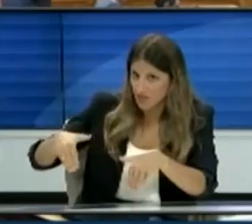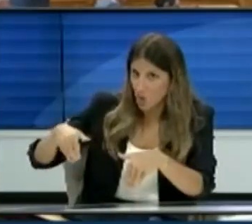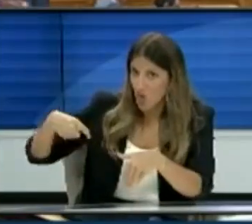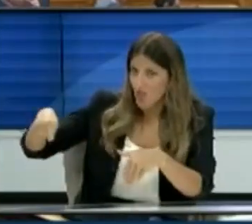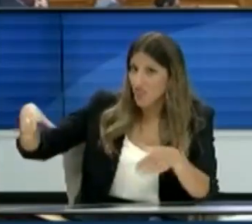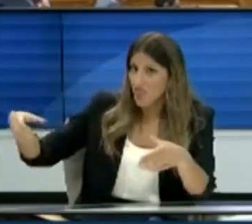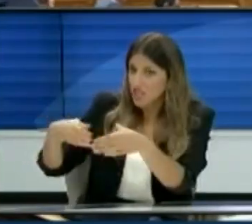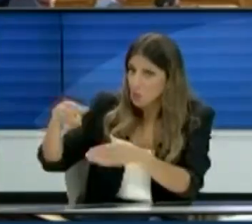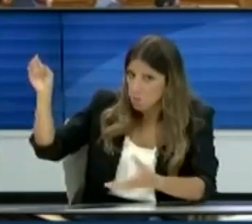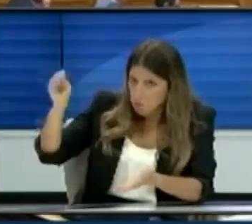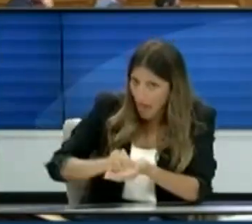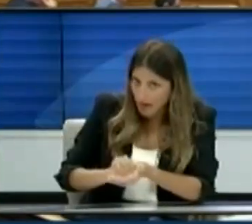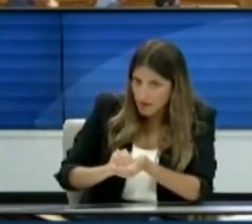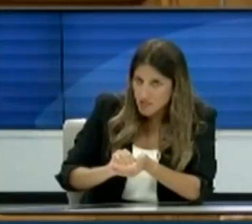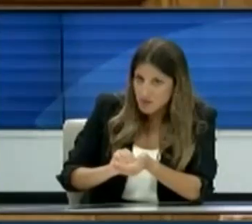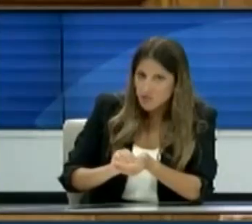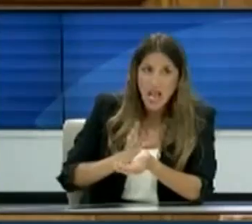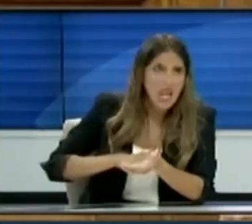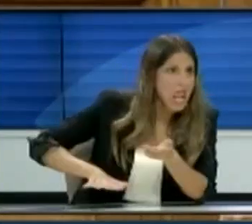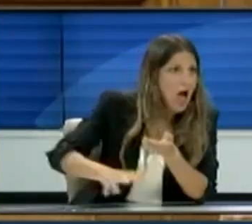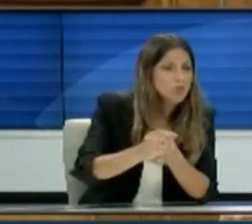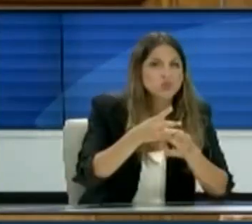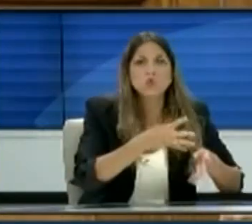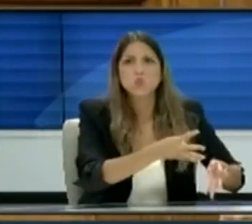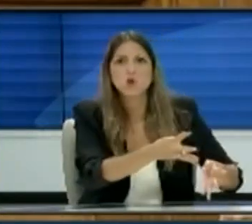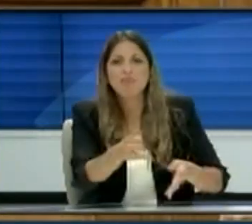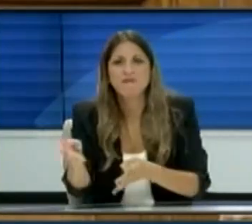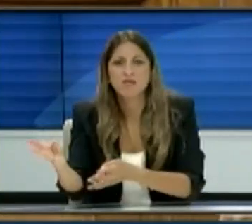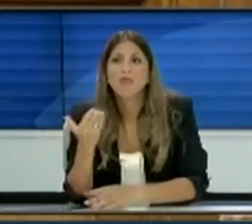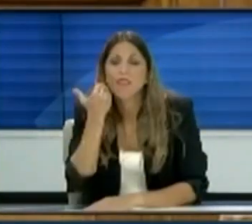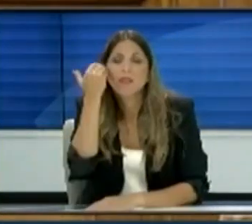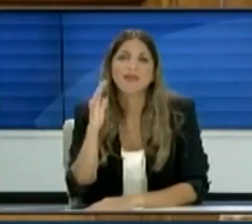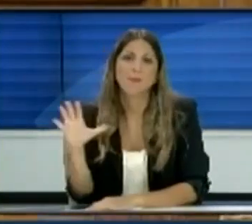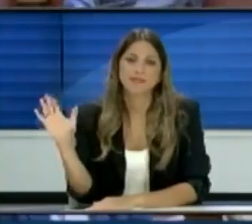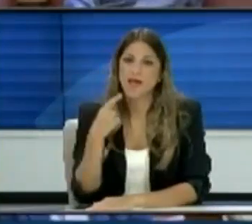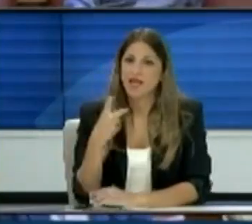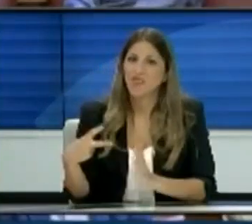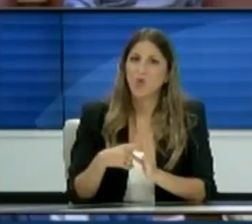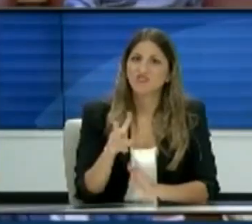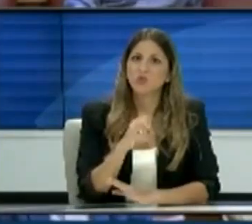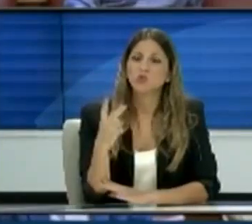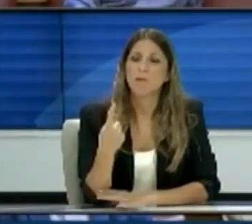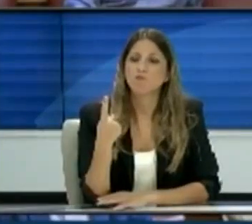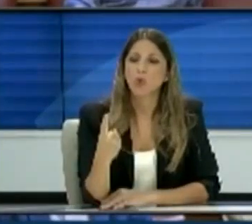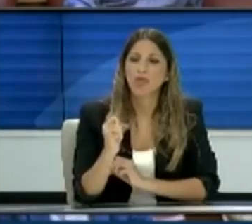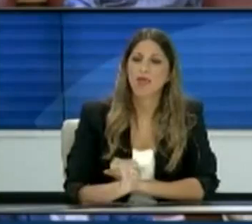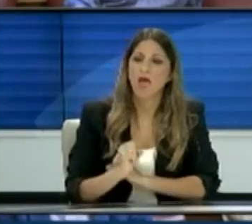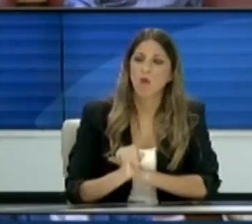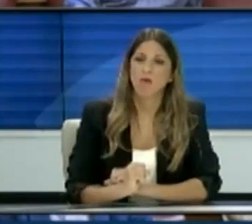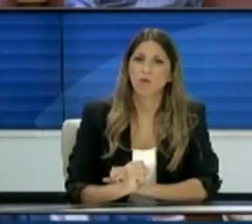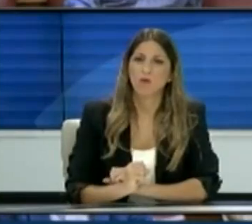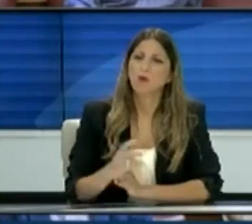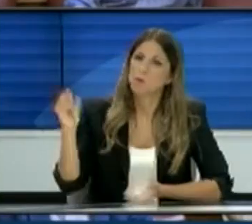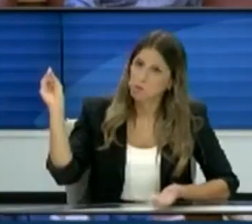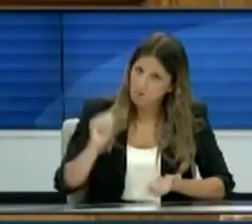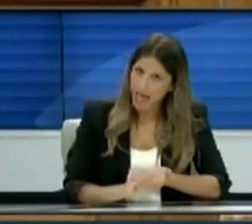να τους εξαπατήσετε και δεν ντρέπεστε. Και δεν ντρέπεστε. Και λέτε ότι το 2023 πρώτου-πρώτου. Ακόμα και σε αυτό